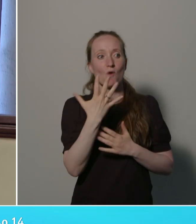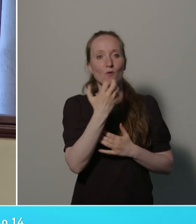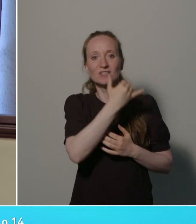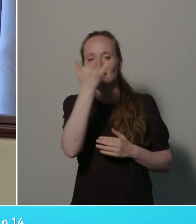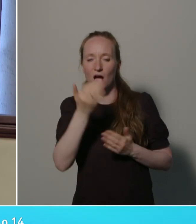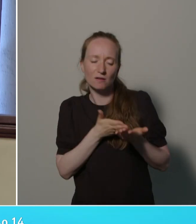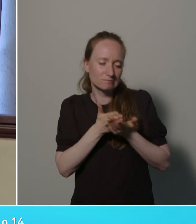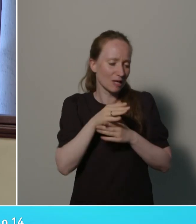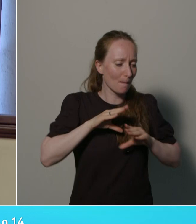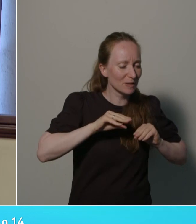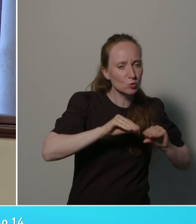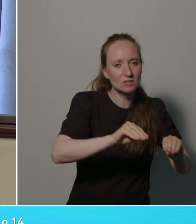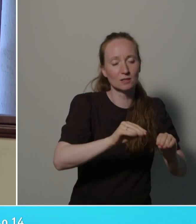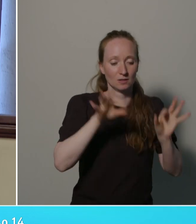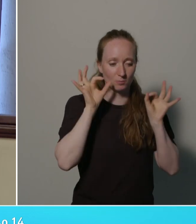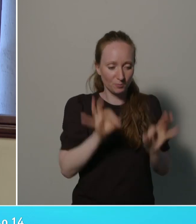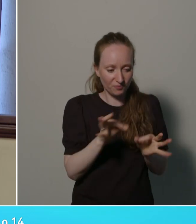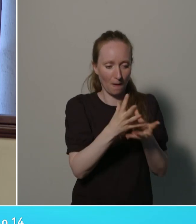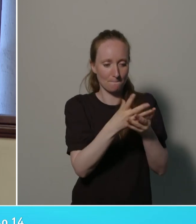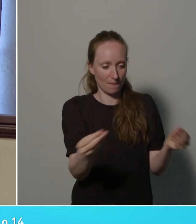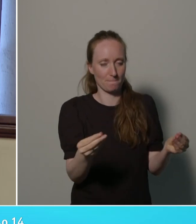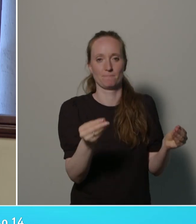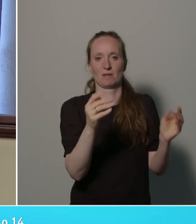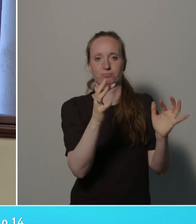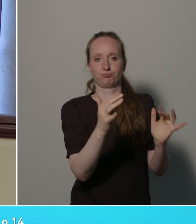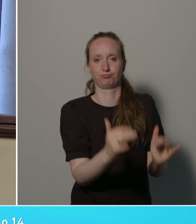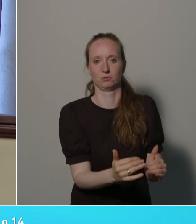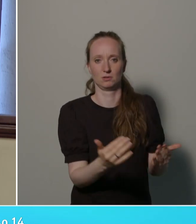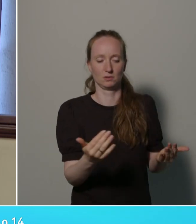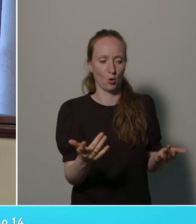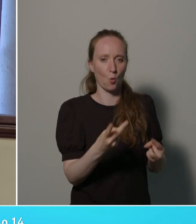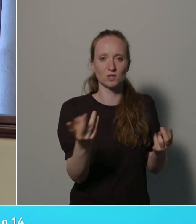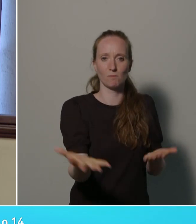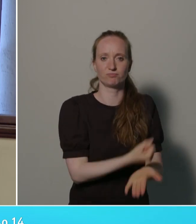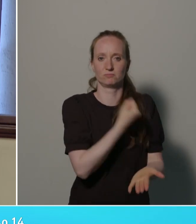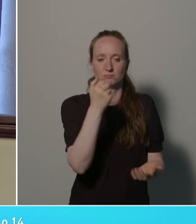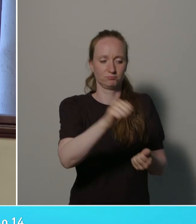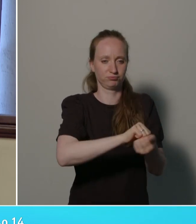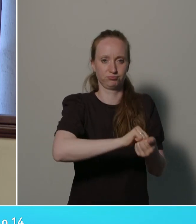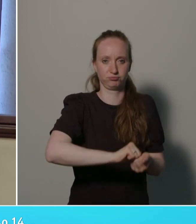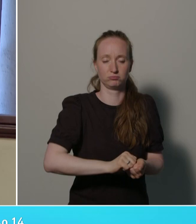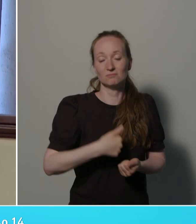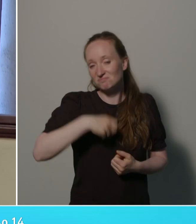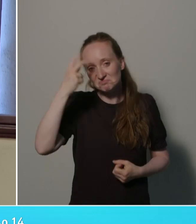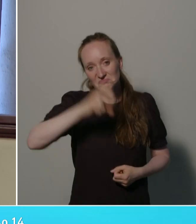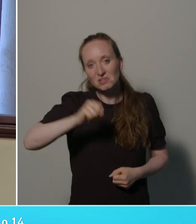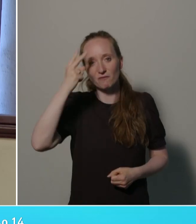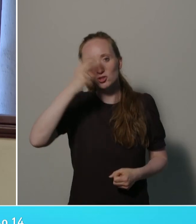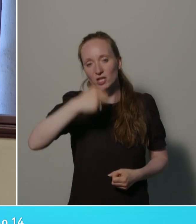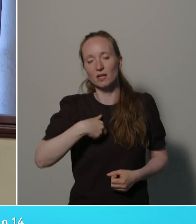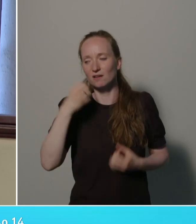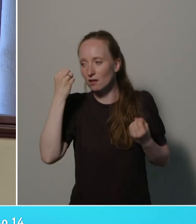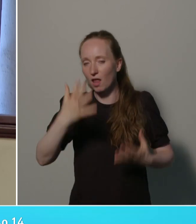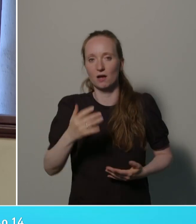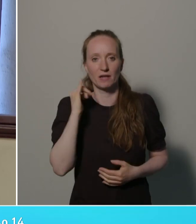dann die Garagen nicht mehr da sind oder, wie gesagt, eben weg sollen. Ich kann auch